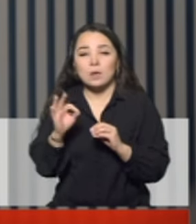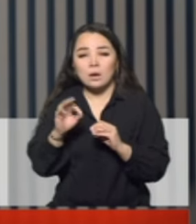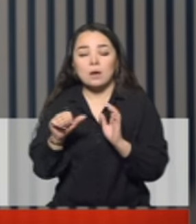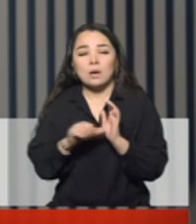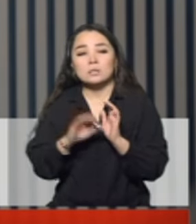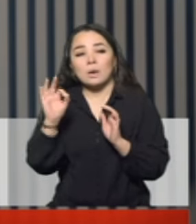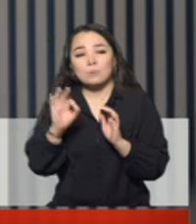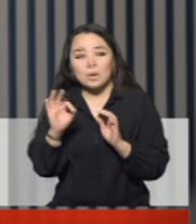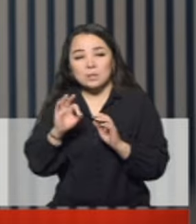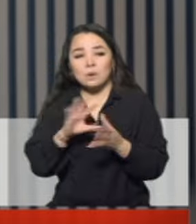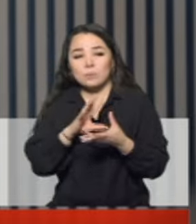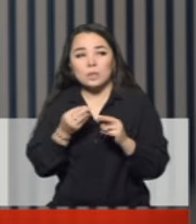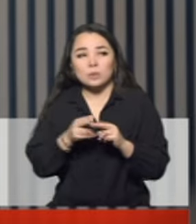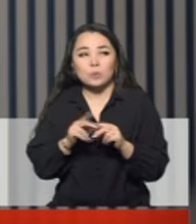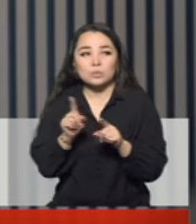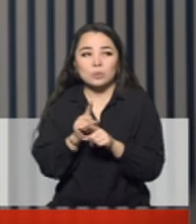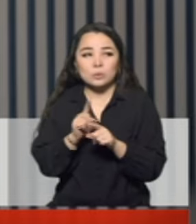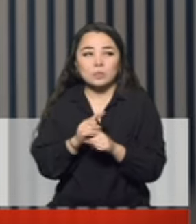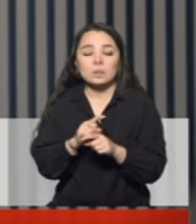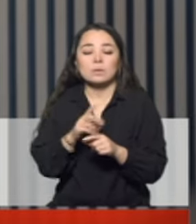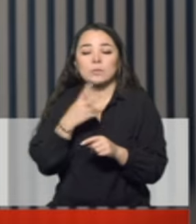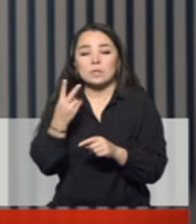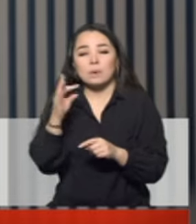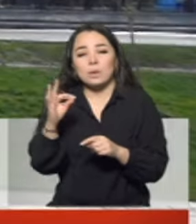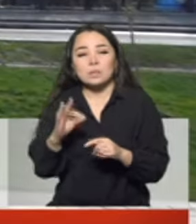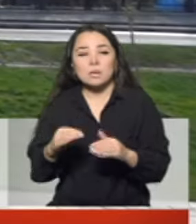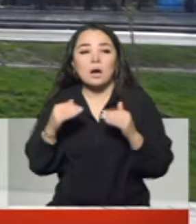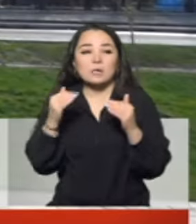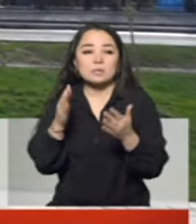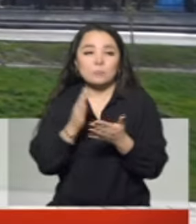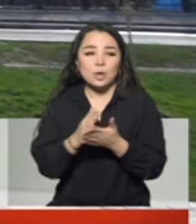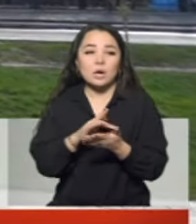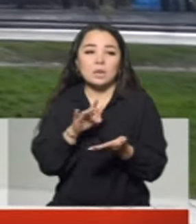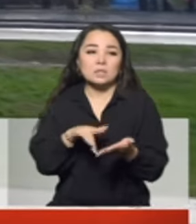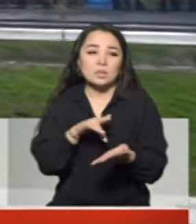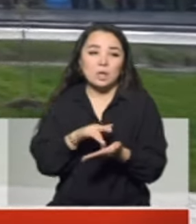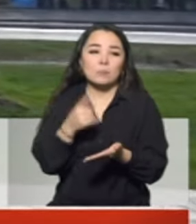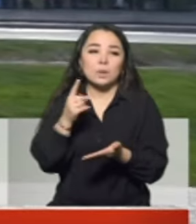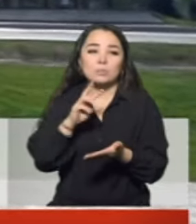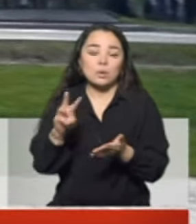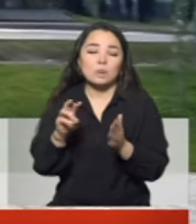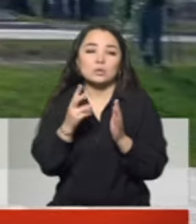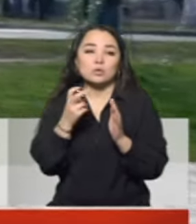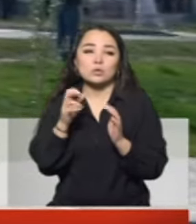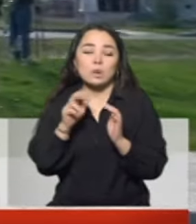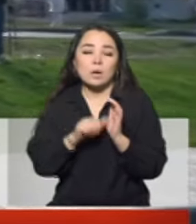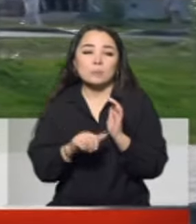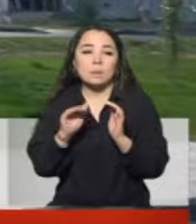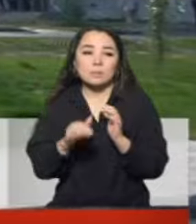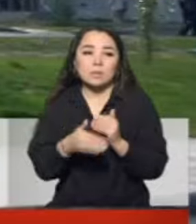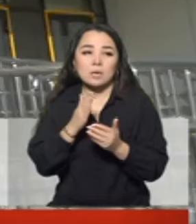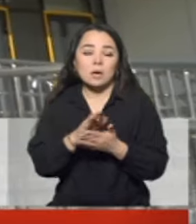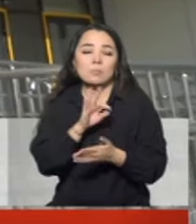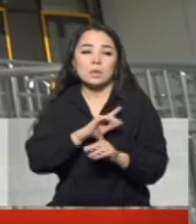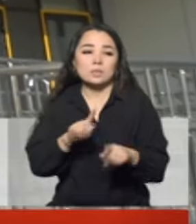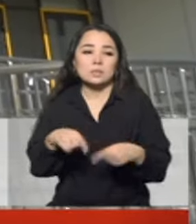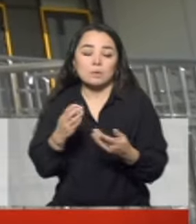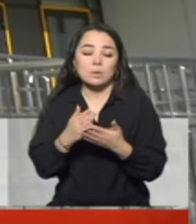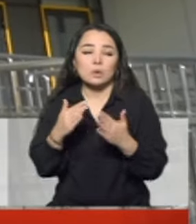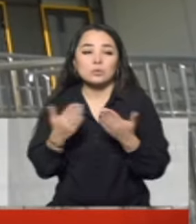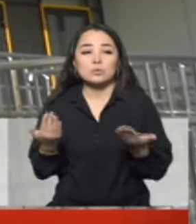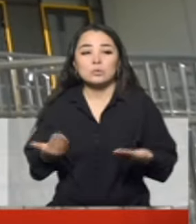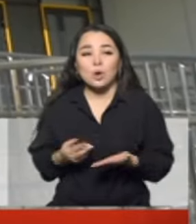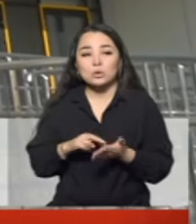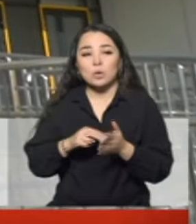26%-ға, өнеркәсіптегі өнім көлемі 2%-ға артты. Шаһарда биыл 1 360 000 шаршы метр тұрғын үй пайдалануға берілмек.